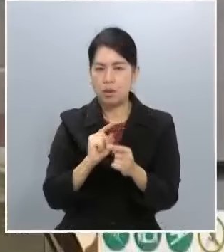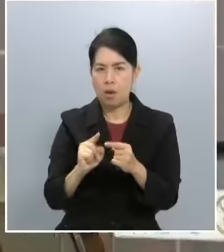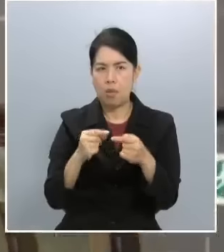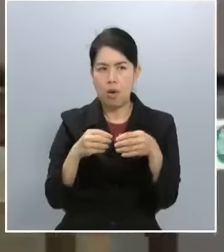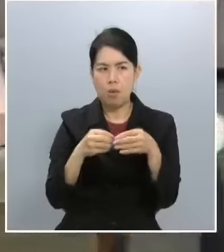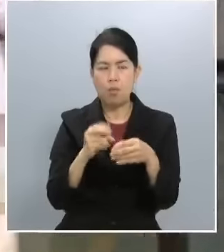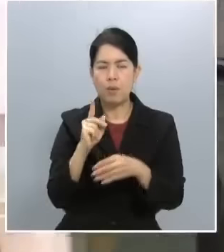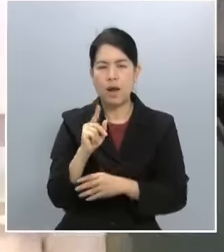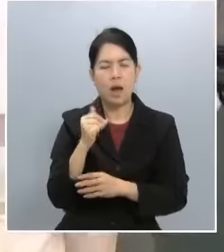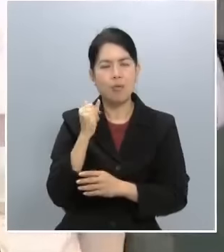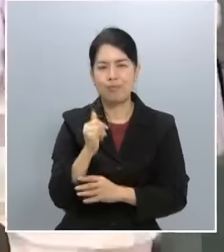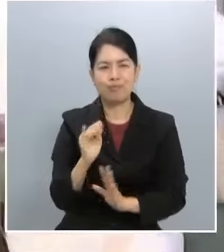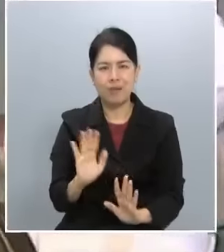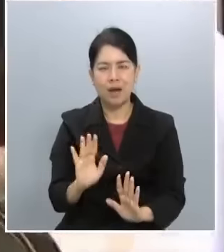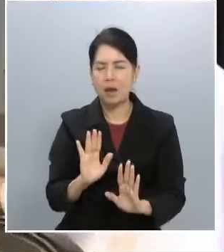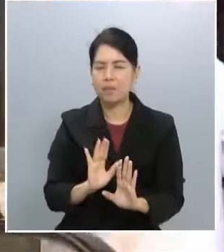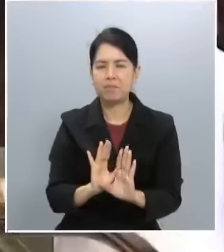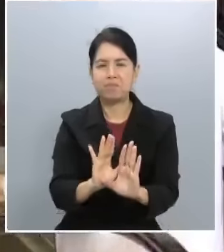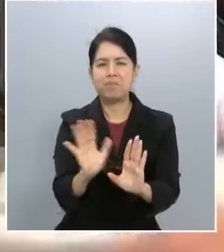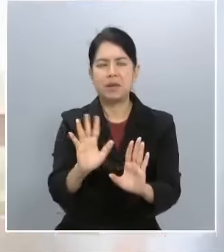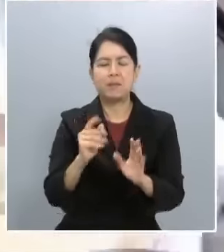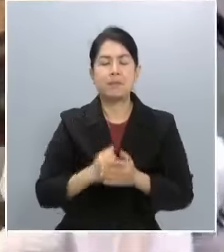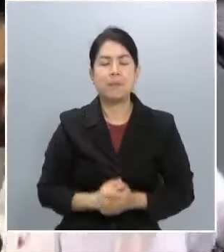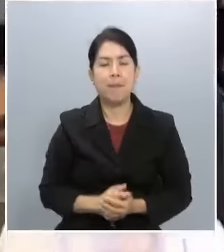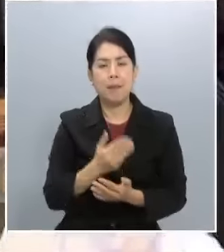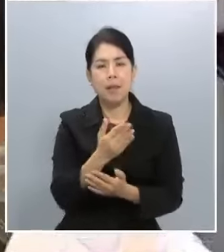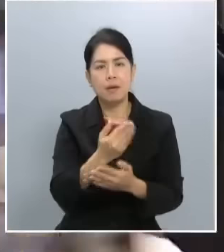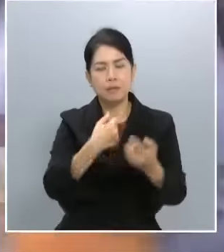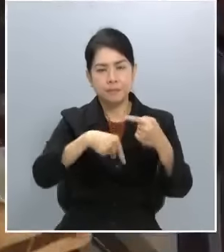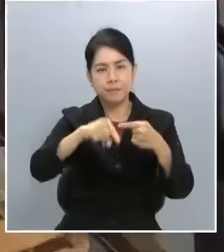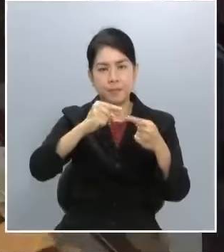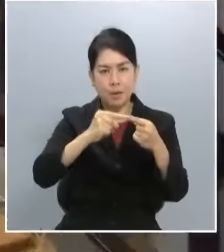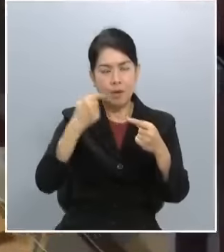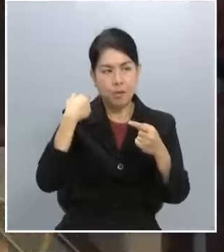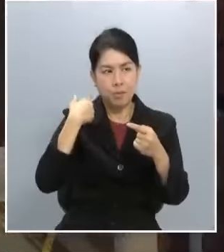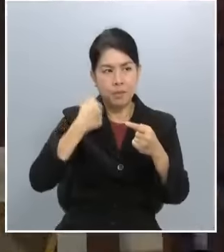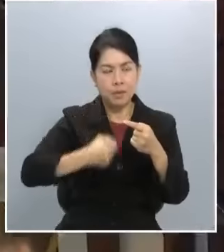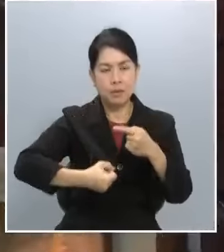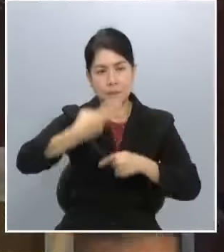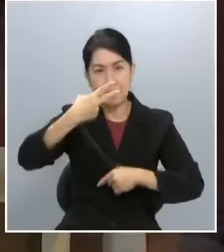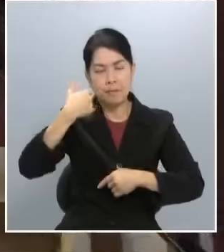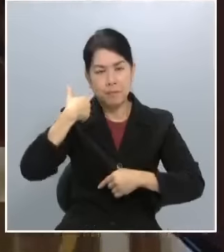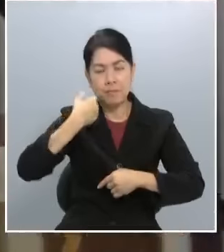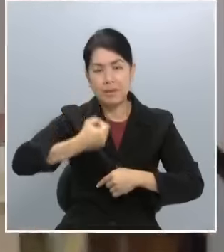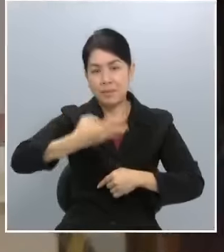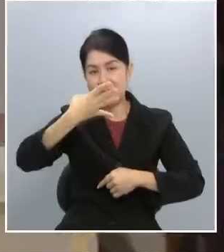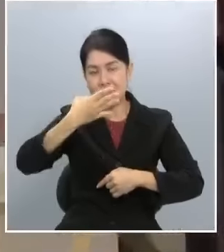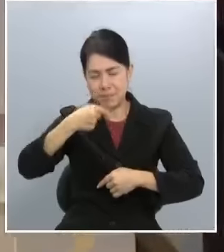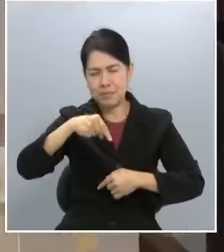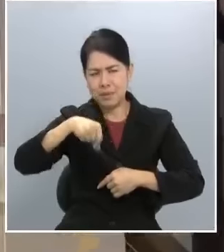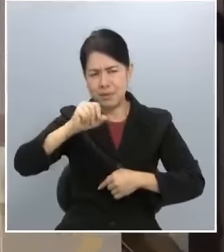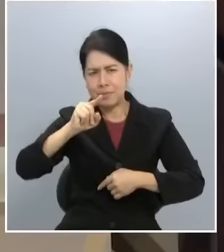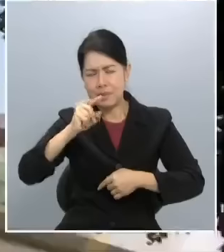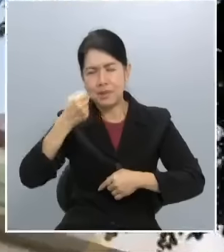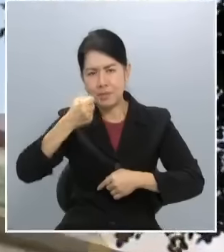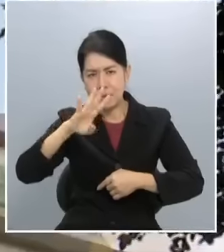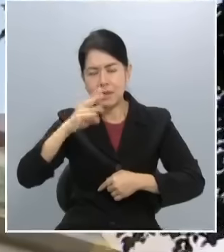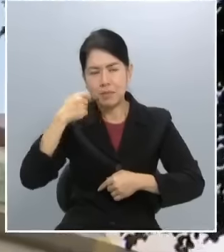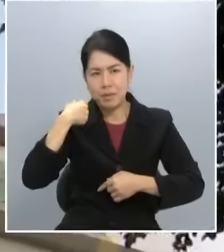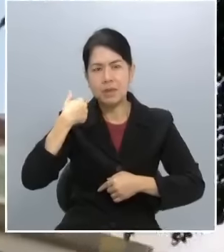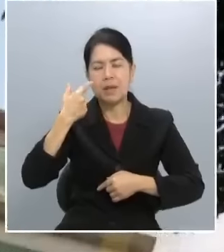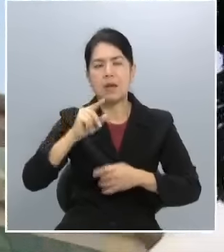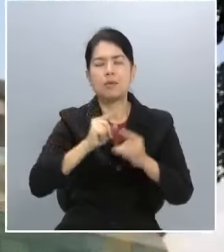ใดหลังจากกลับจากอาคารลงมาหลังจากคุยกับพลตำรวจโดยมีพลตรี